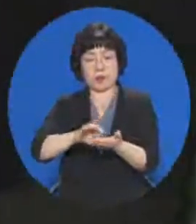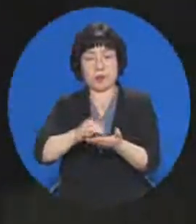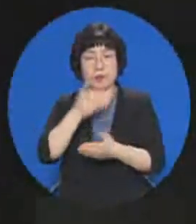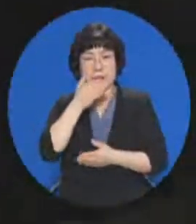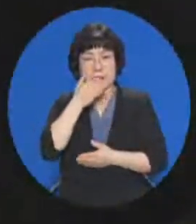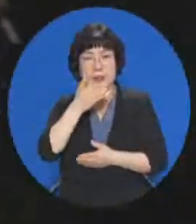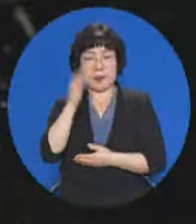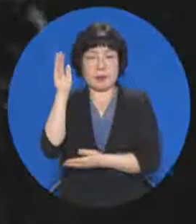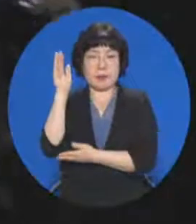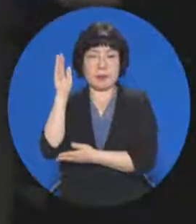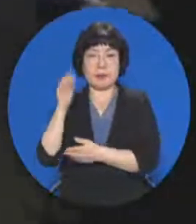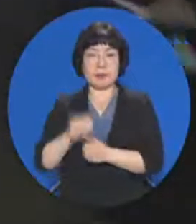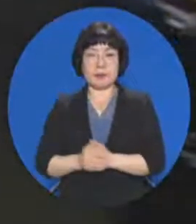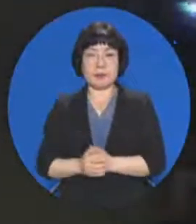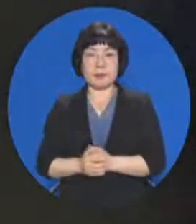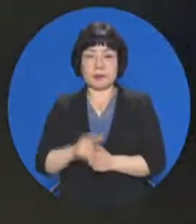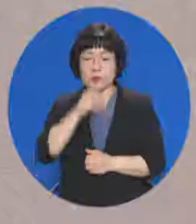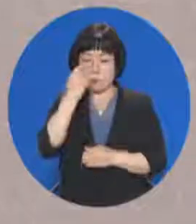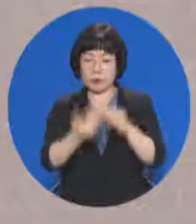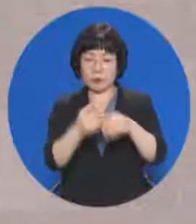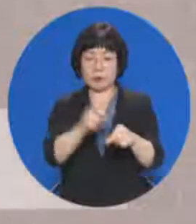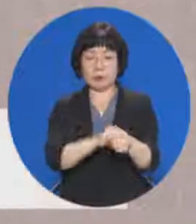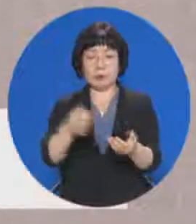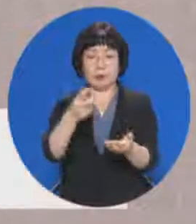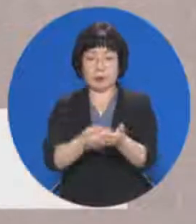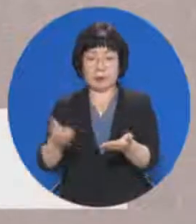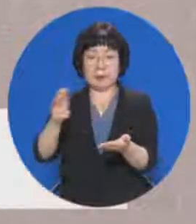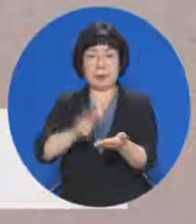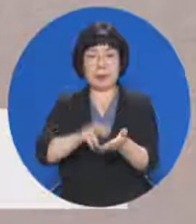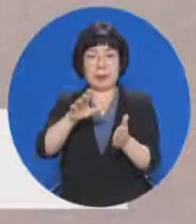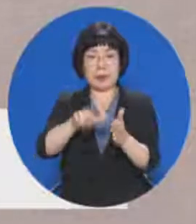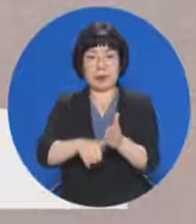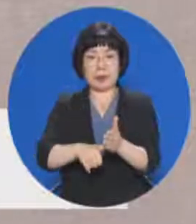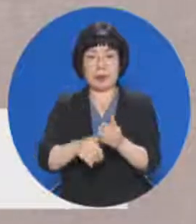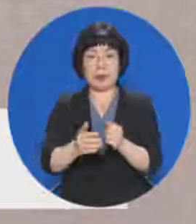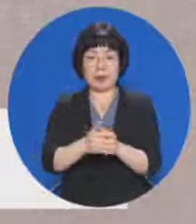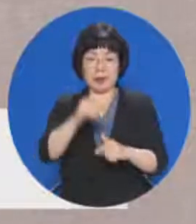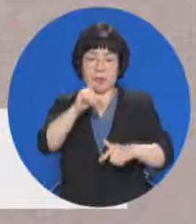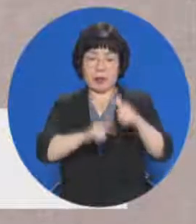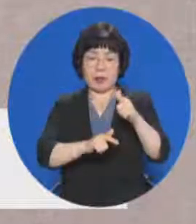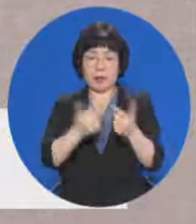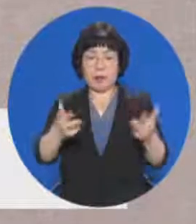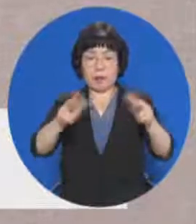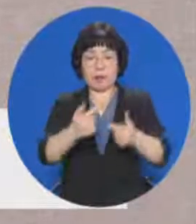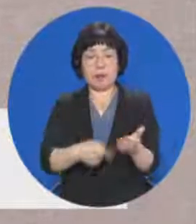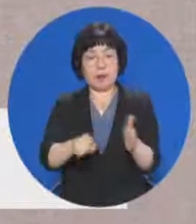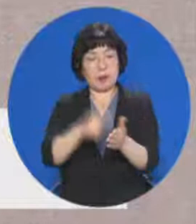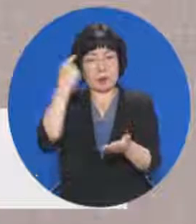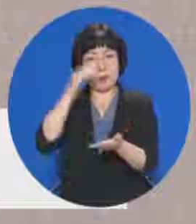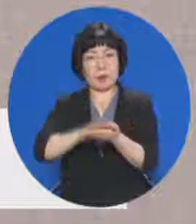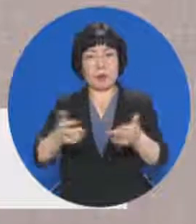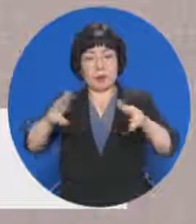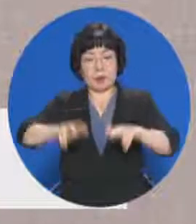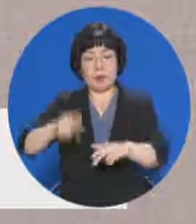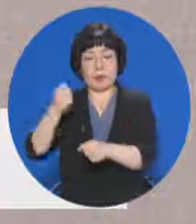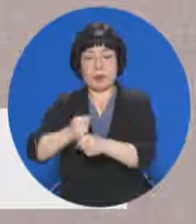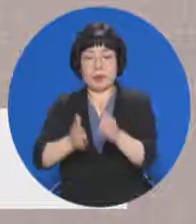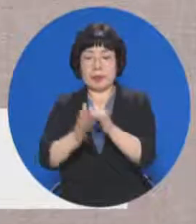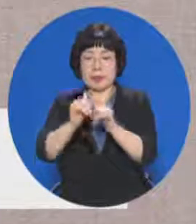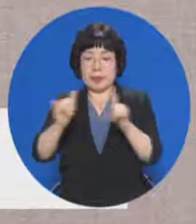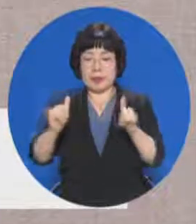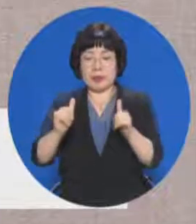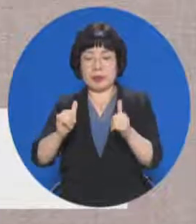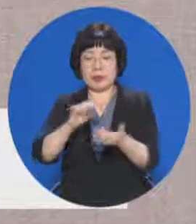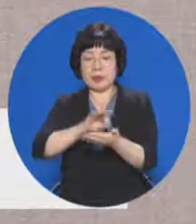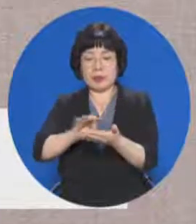가능하다고 덧붙였습니다. 여순 사건 특별법 제정 시 남우 공원과 함께 평화공원으로 조성하여 시민의